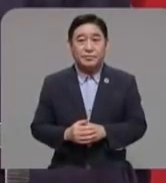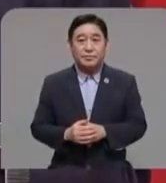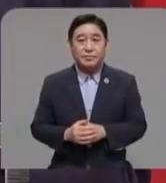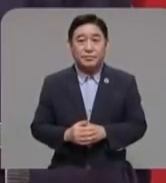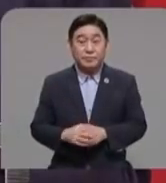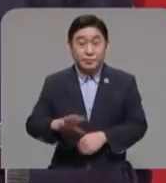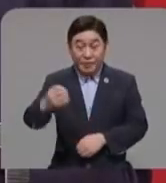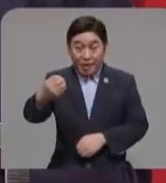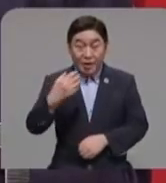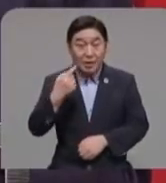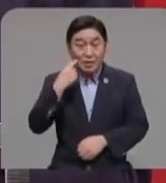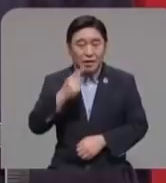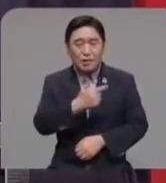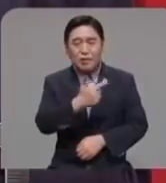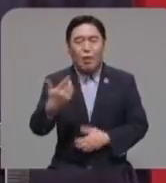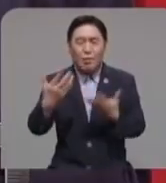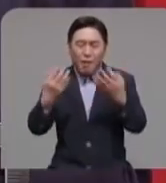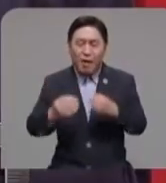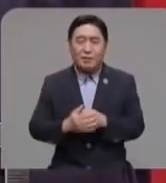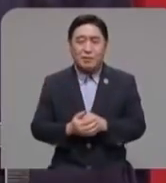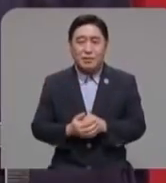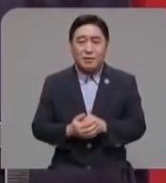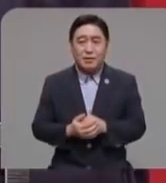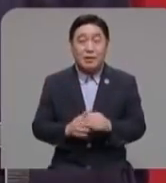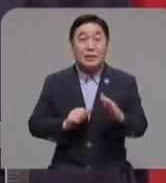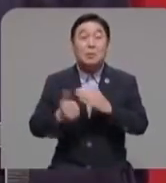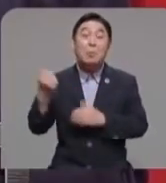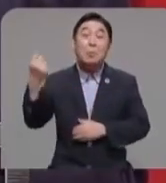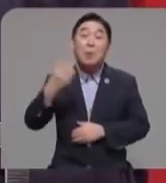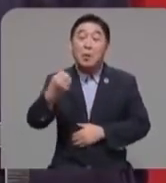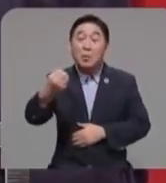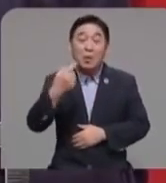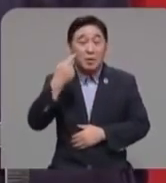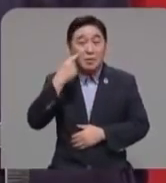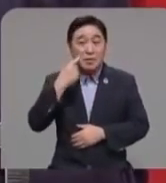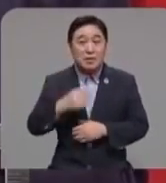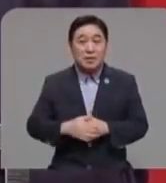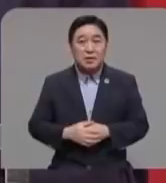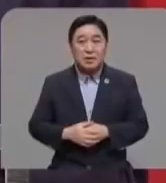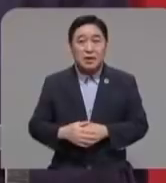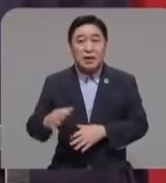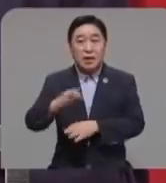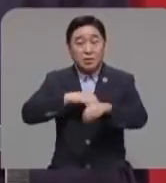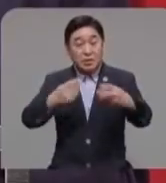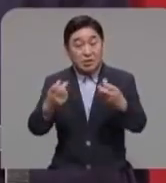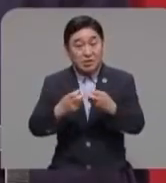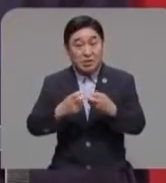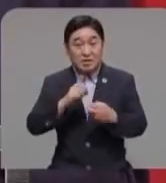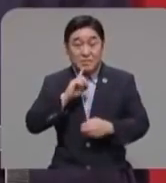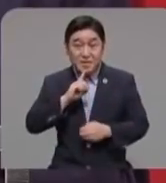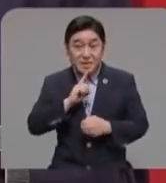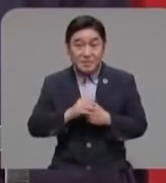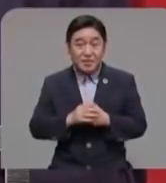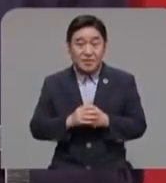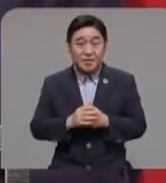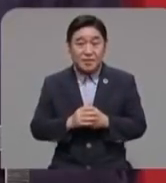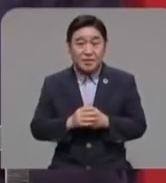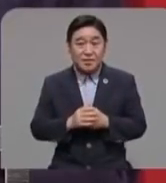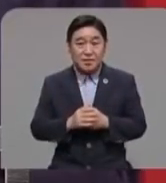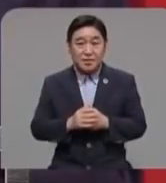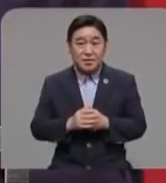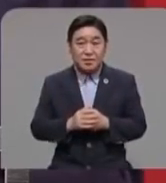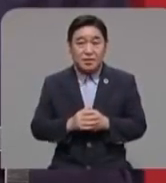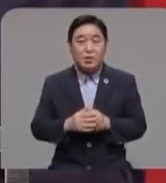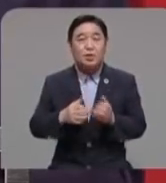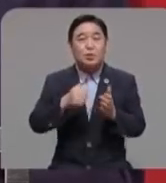한번 먼저 말씀해 보시죠. 아니, 하도 많아서. 아니, 대표적인 네. 것만 말씀해 보시죠. 뭐 일단 경제정책으로 말할 것 같으면은 네.